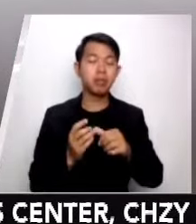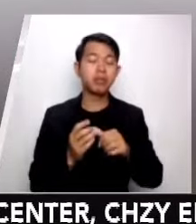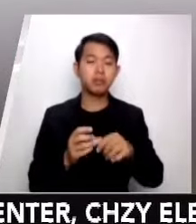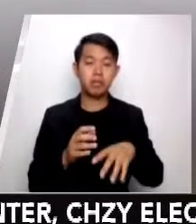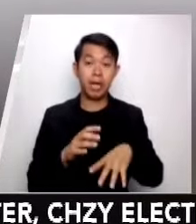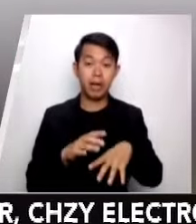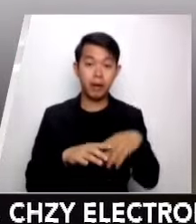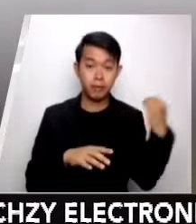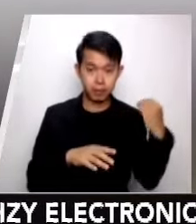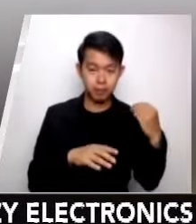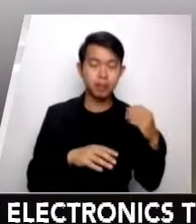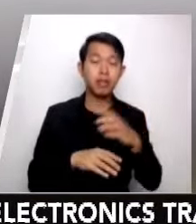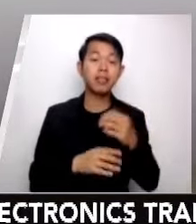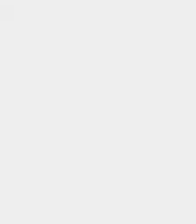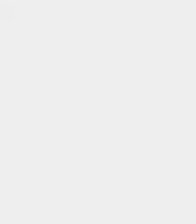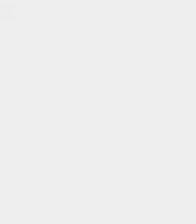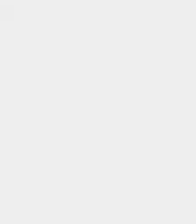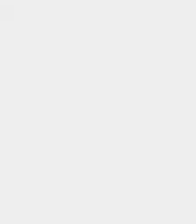singsing.